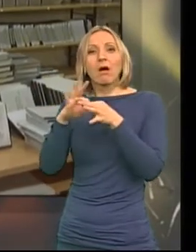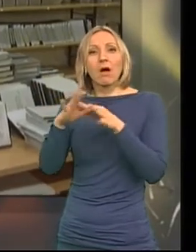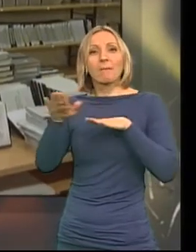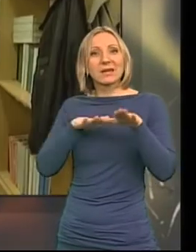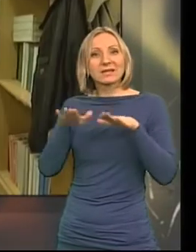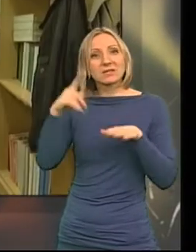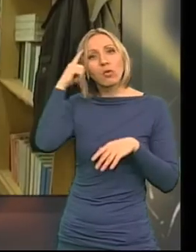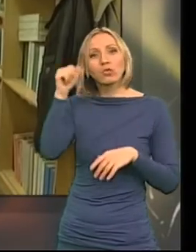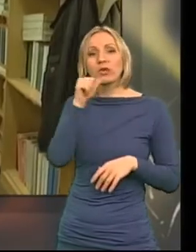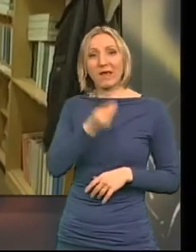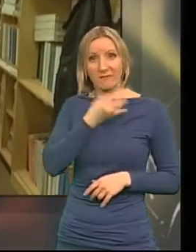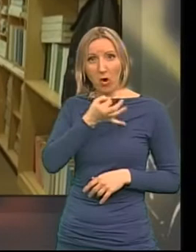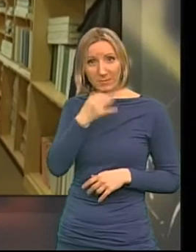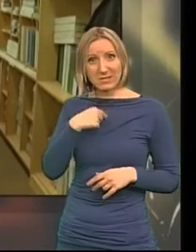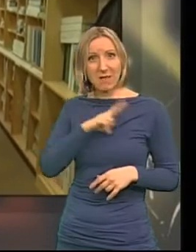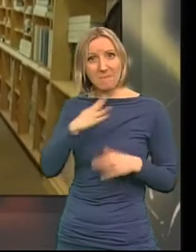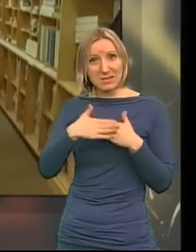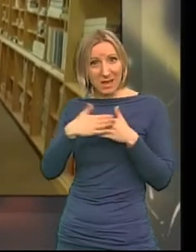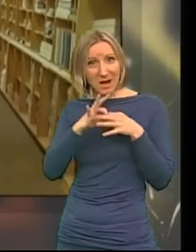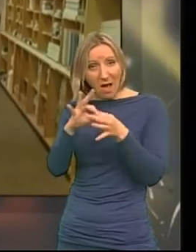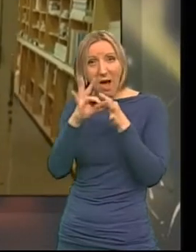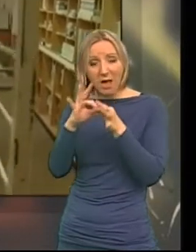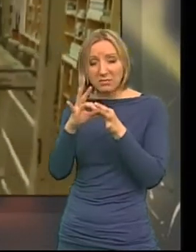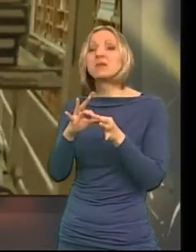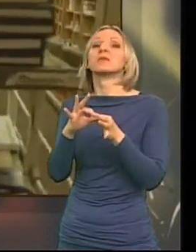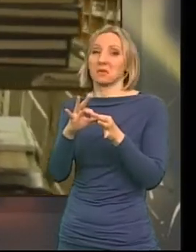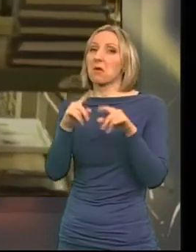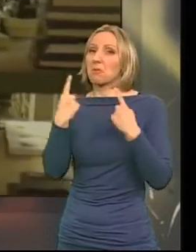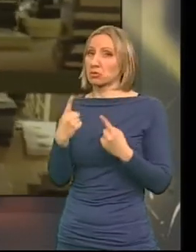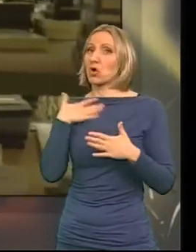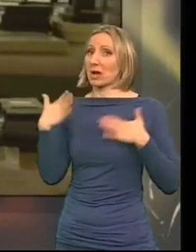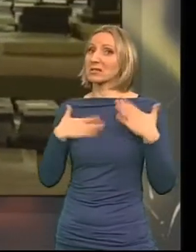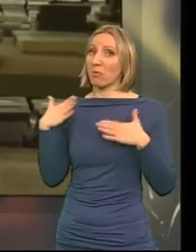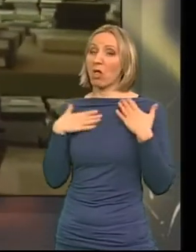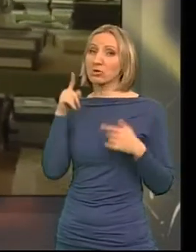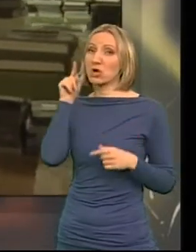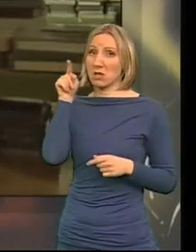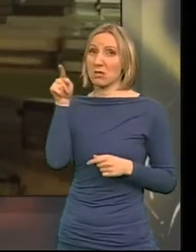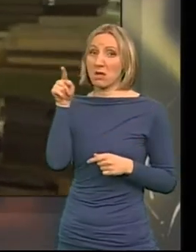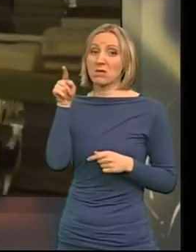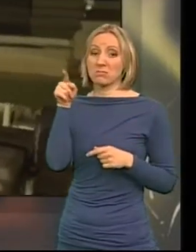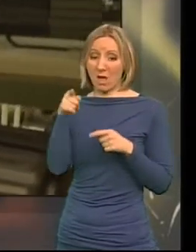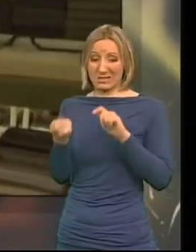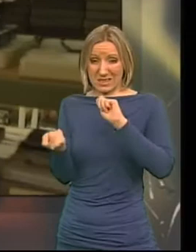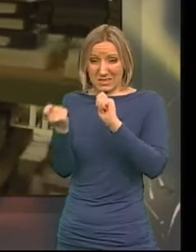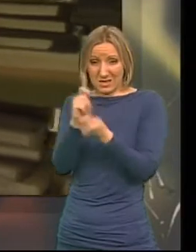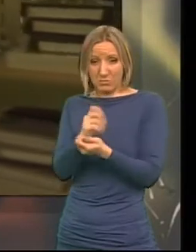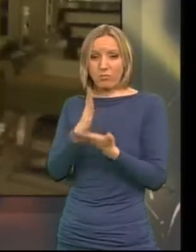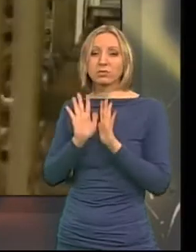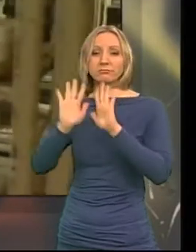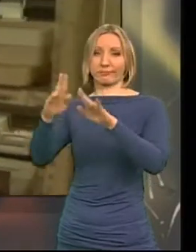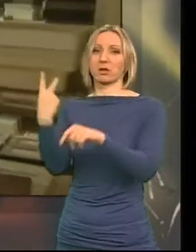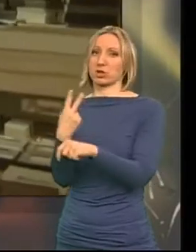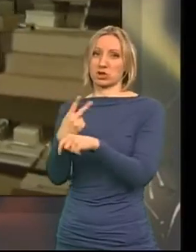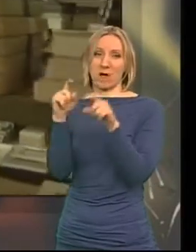kulture i informisanja i ocenili smo da postoji raspoloženje da se ova transformacija izvrši